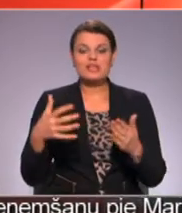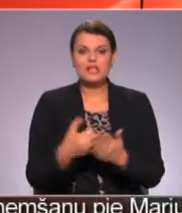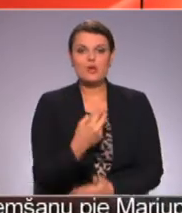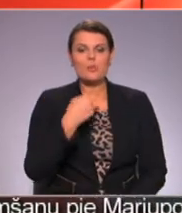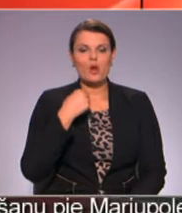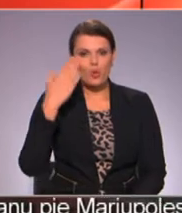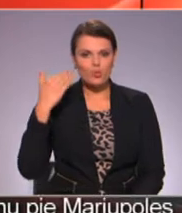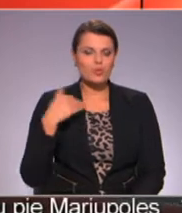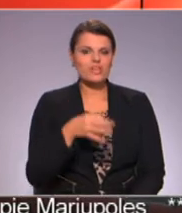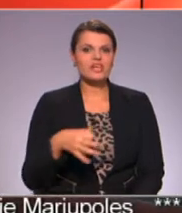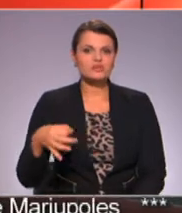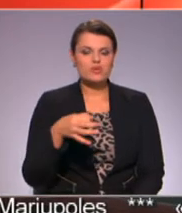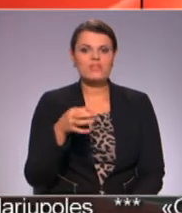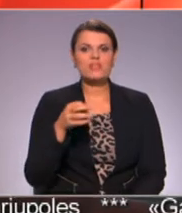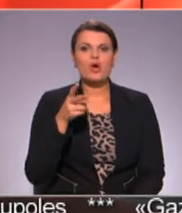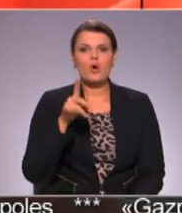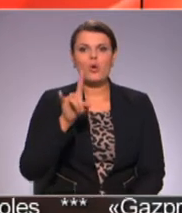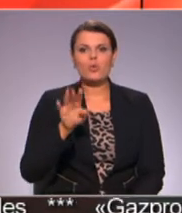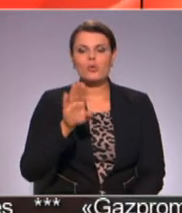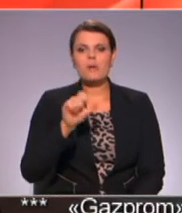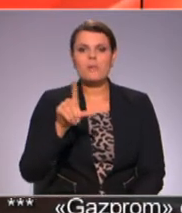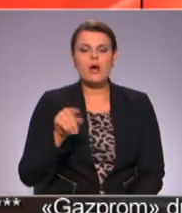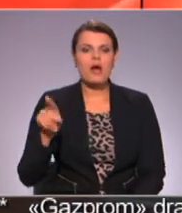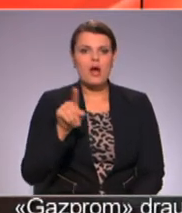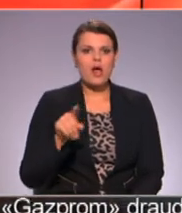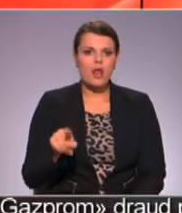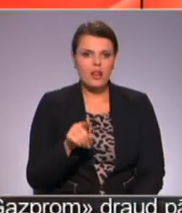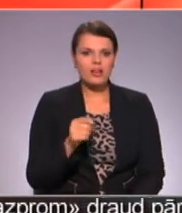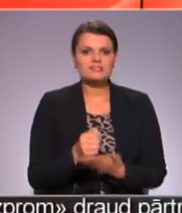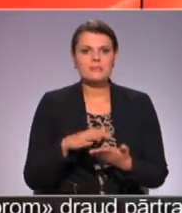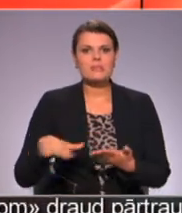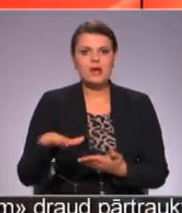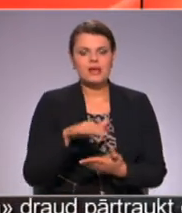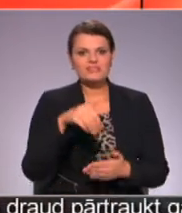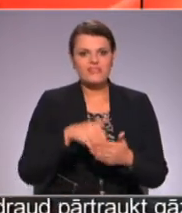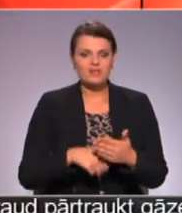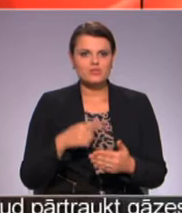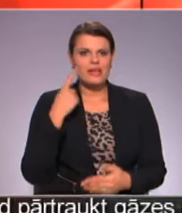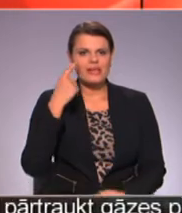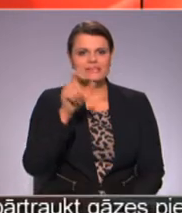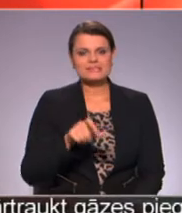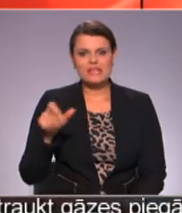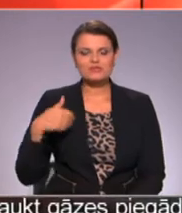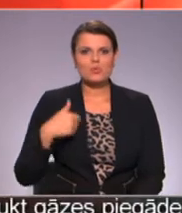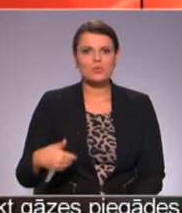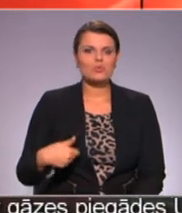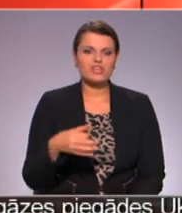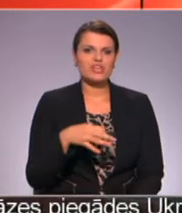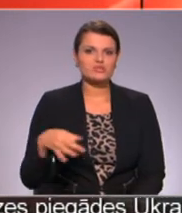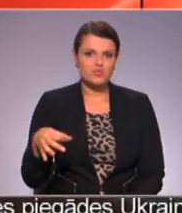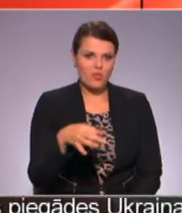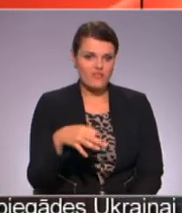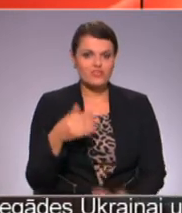pārsteidz Kuldīgas novada Kurmāles pagasta vēstures izzinātājus. Vēsturiskās vērtības atrastas bijušās pagasta valdes ēkas bēniņos zemes skaidu